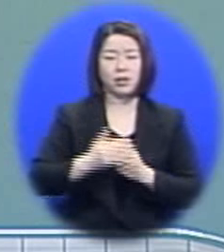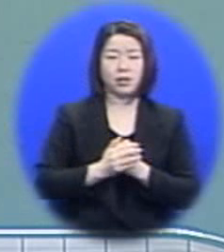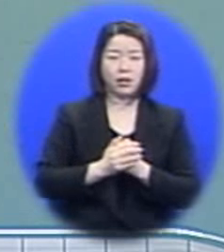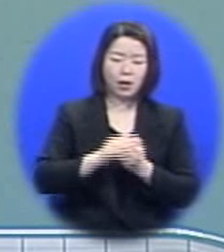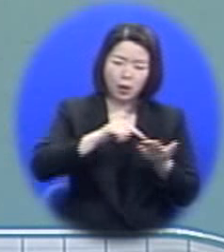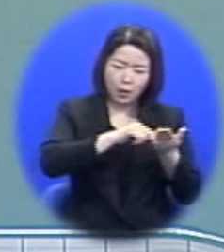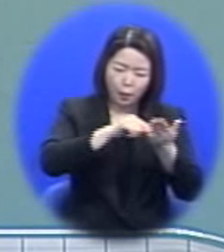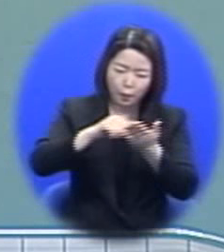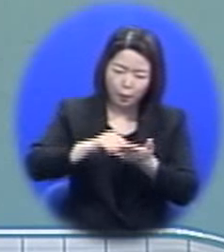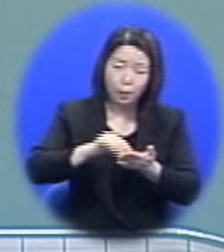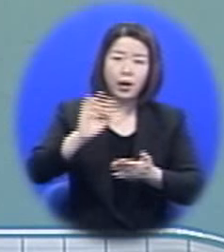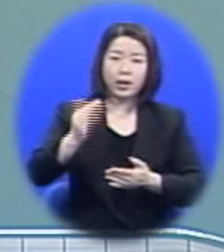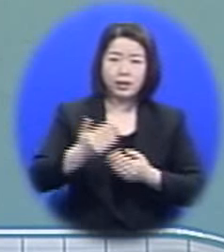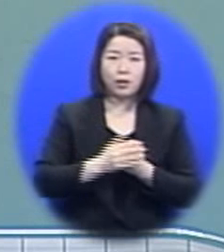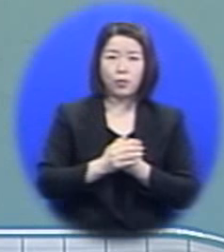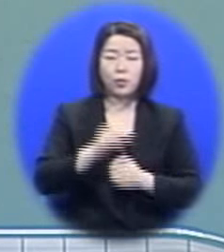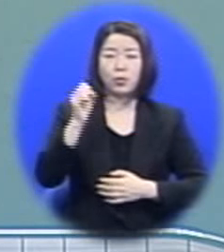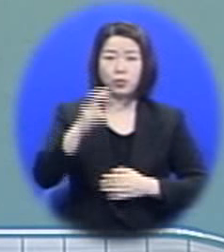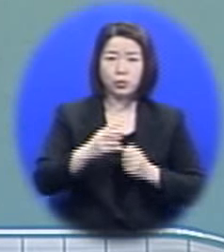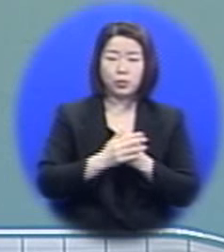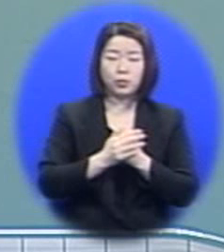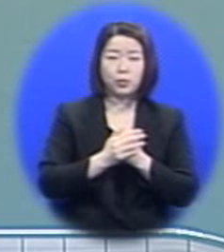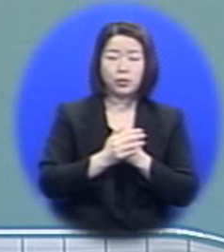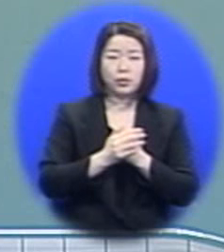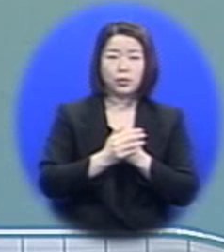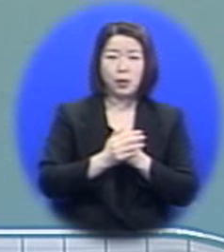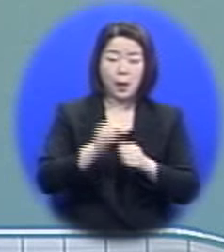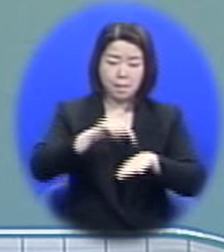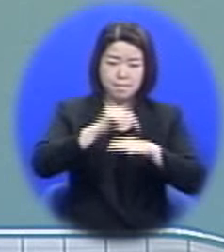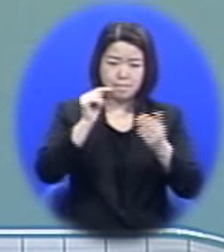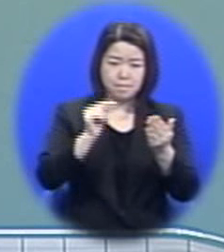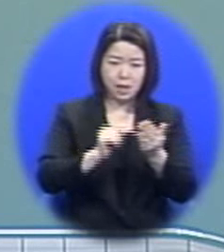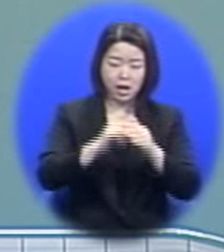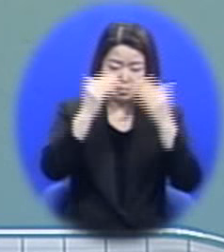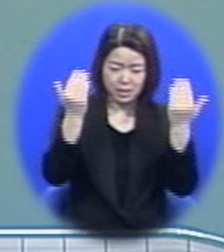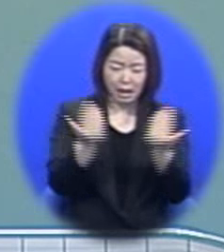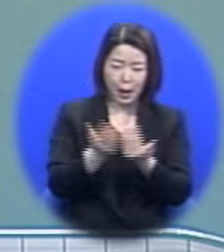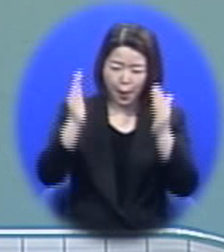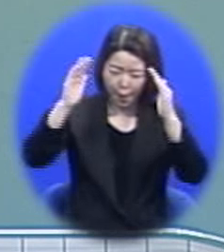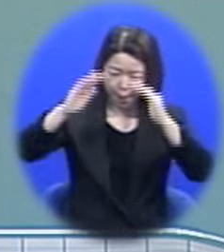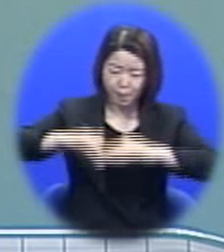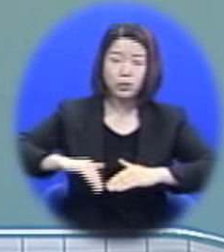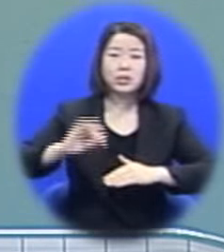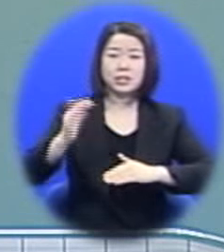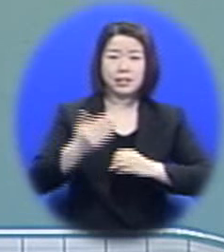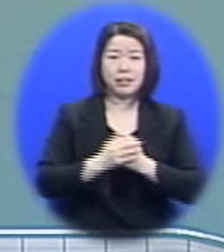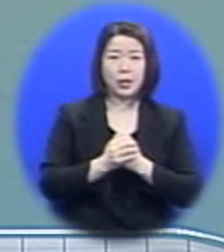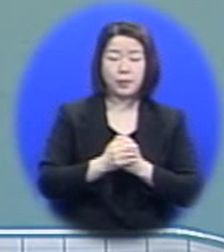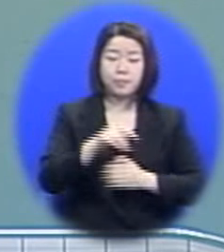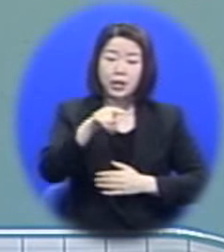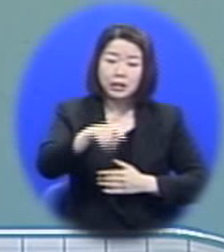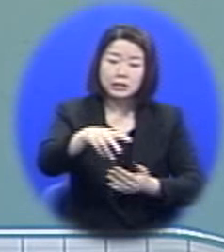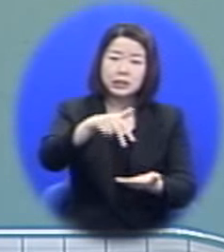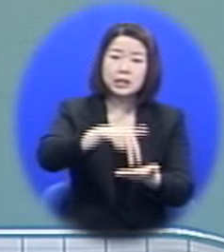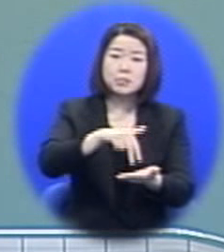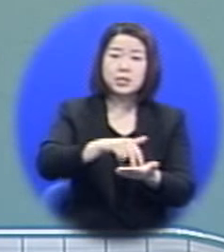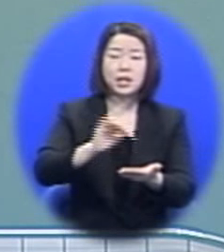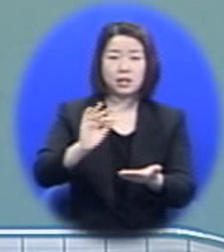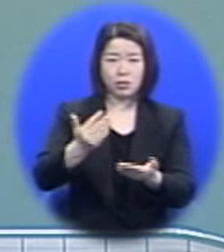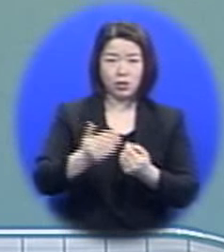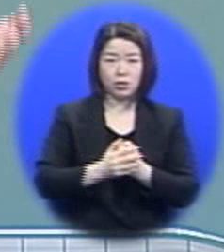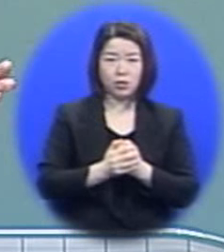고독하게 되고 그리고 정말 마음이 다 무너진 그런 형편이